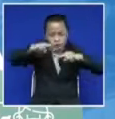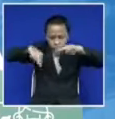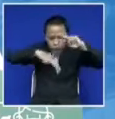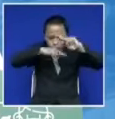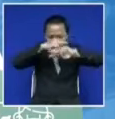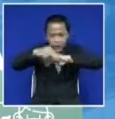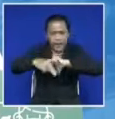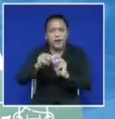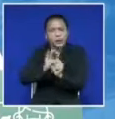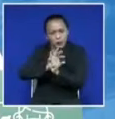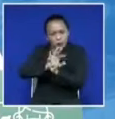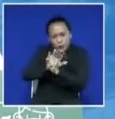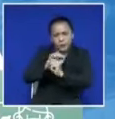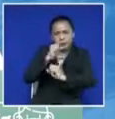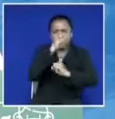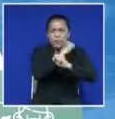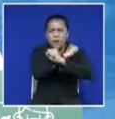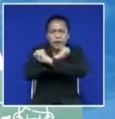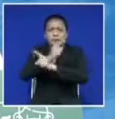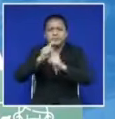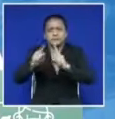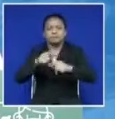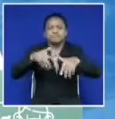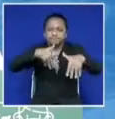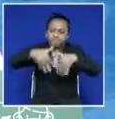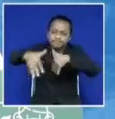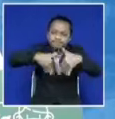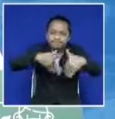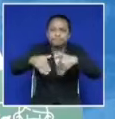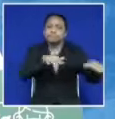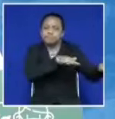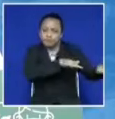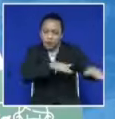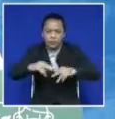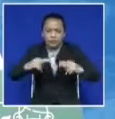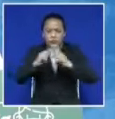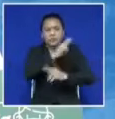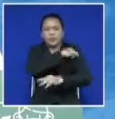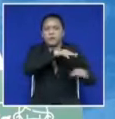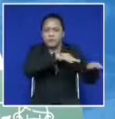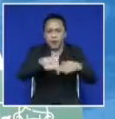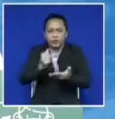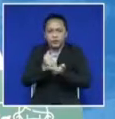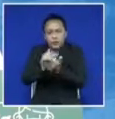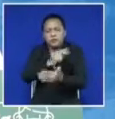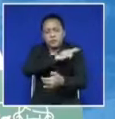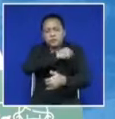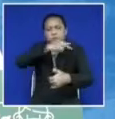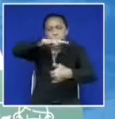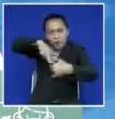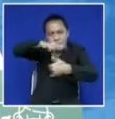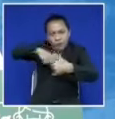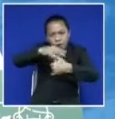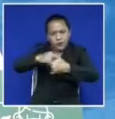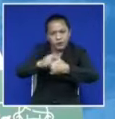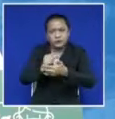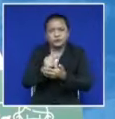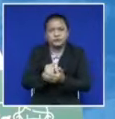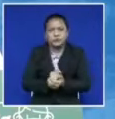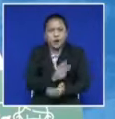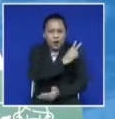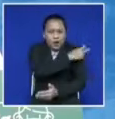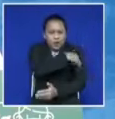ายเชื้อนะครับทางสาธารณสุขนี่ก็มีความพร้อมเต็มที่นะครับทั้งการแพทย์และการสาธารณสุขการแพ